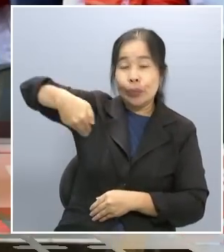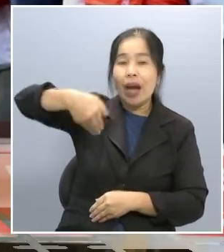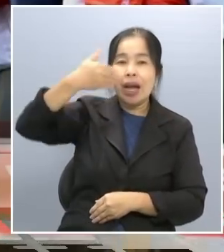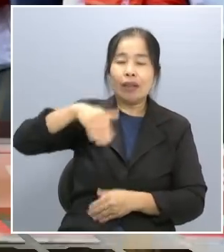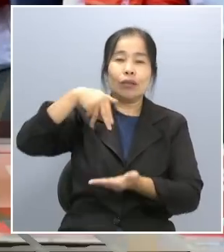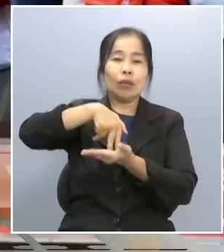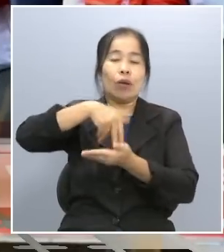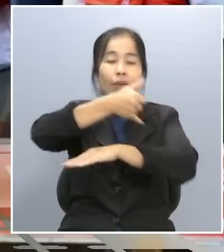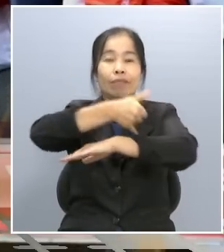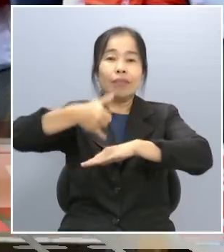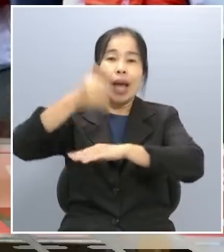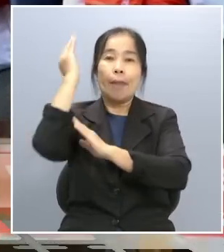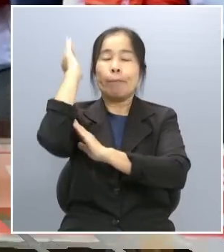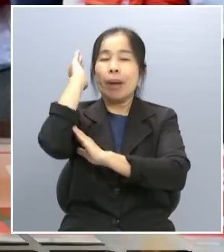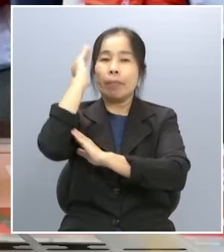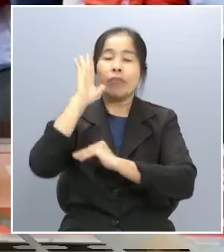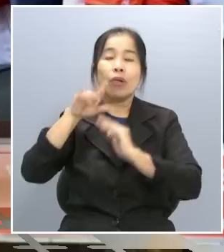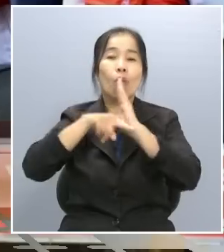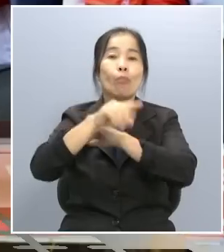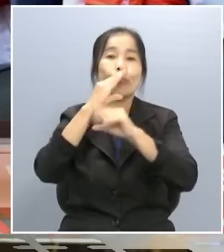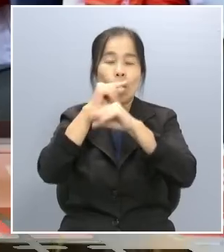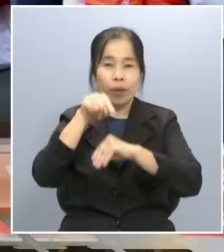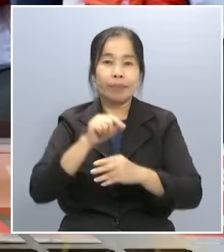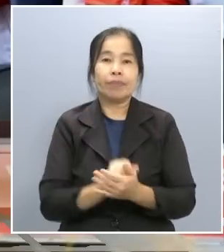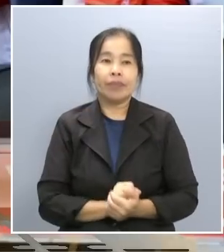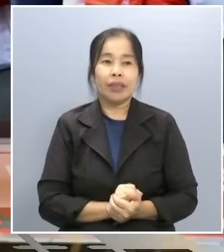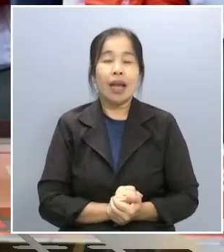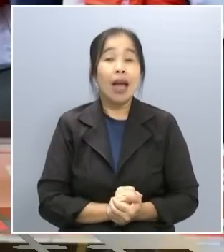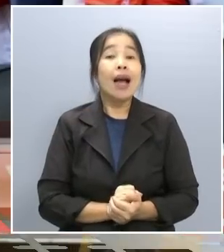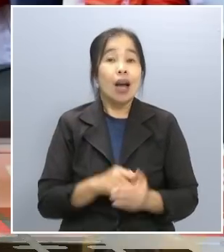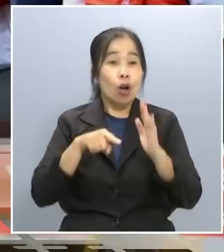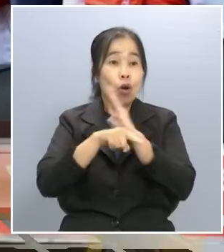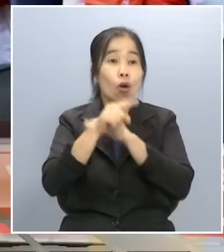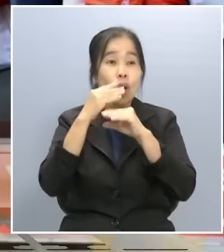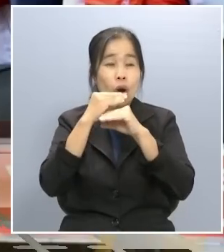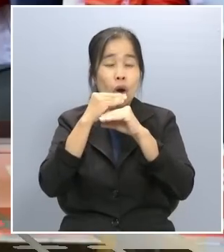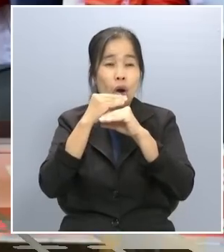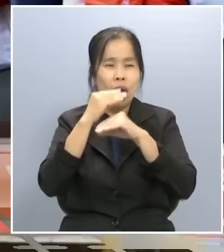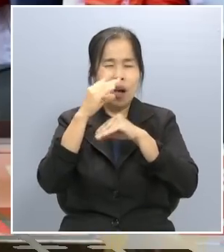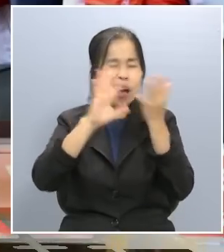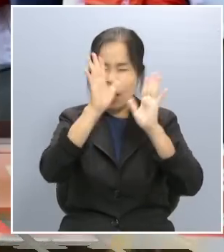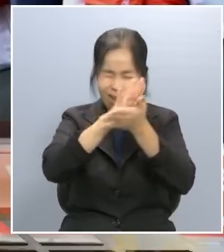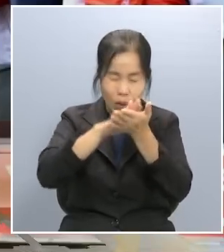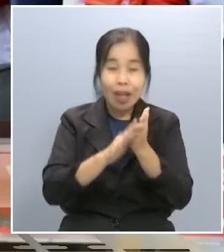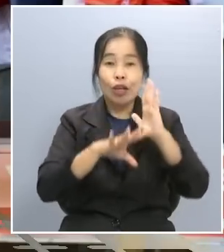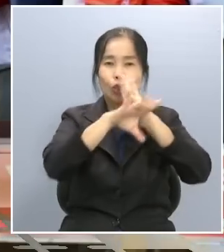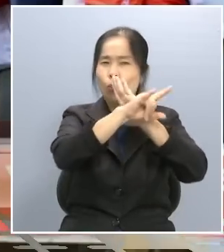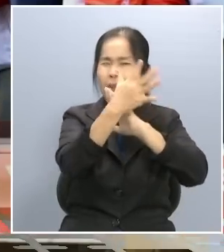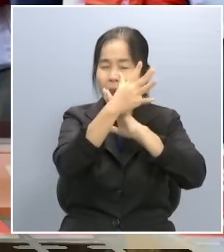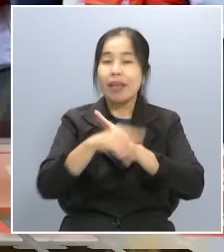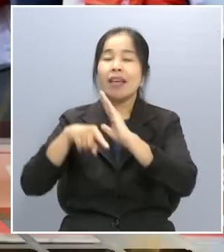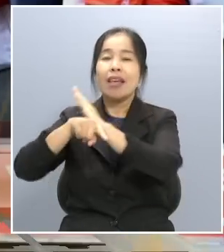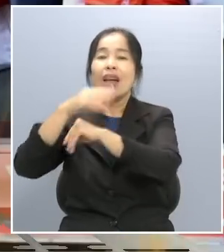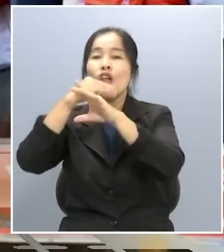หน้าห้างแพชชั่นช้อปปิ้ง destinationค่ะเป็นอันว่าไม่มีระยองนะอ่ะขอแบบไม่มีชลบุรีระยองจังหวัดเดียว